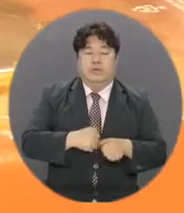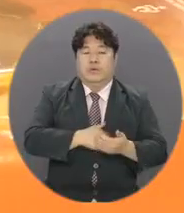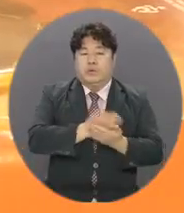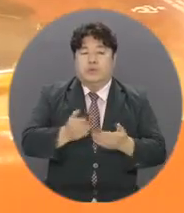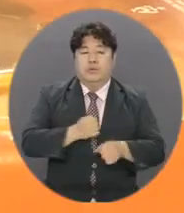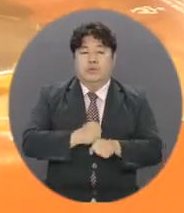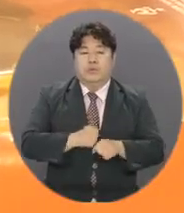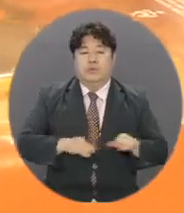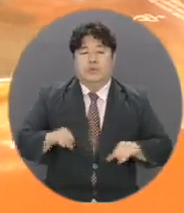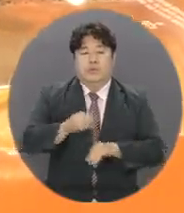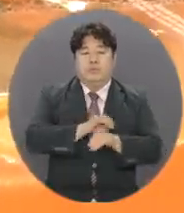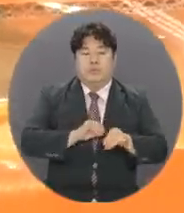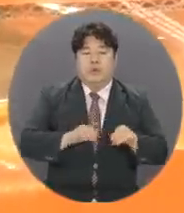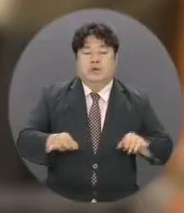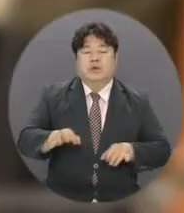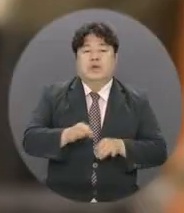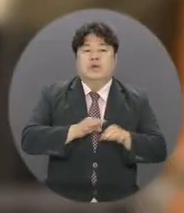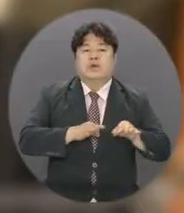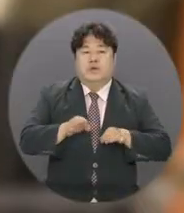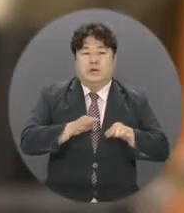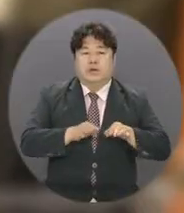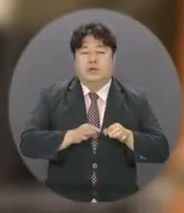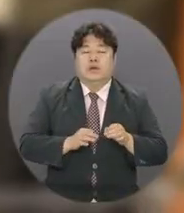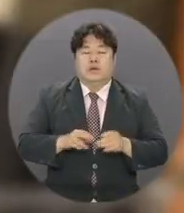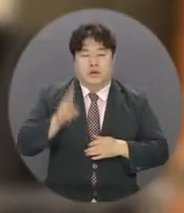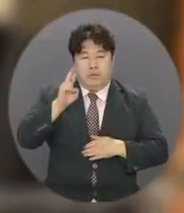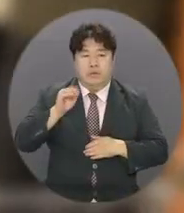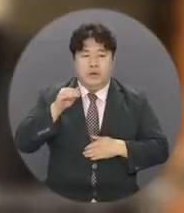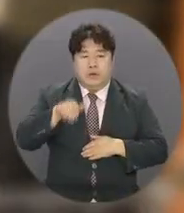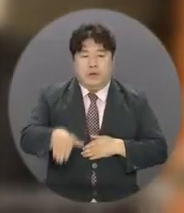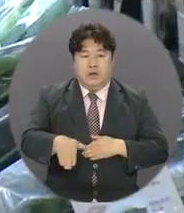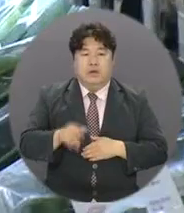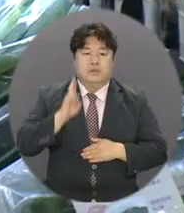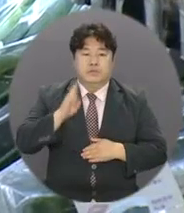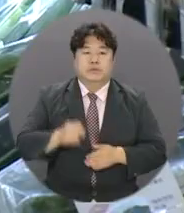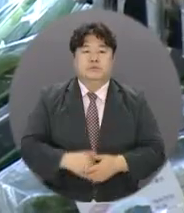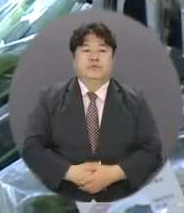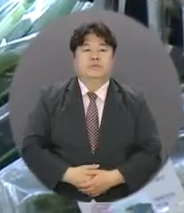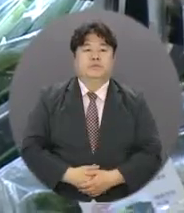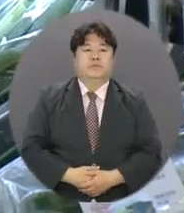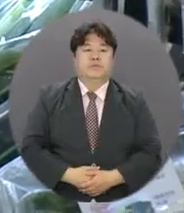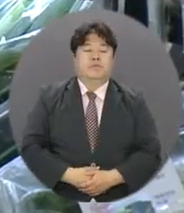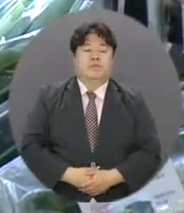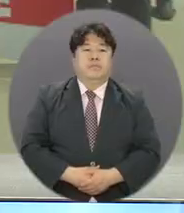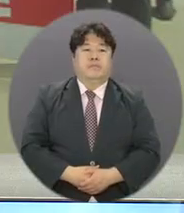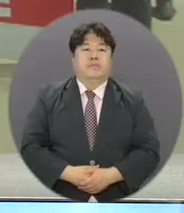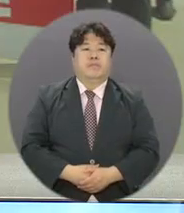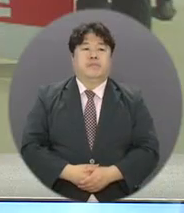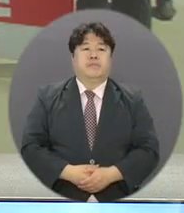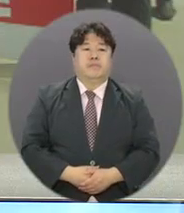업태별로는 백화점의 경기 전망 지수 하락폭이 두드러졌습니다.